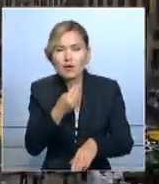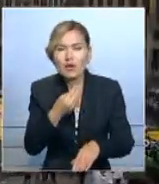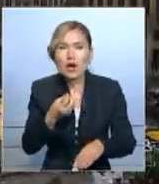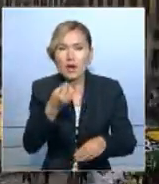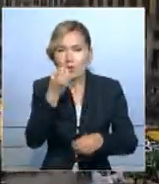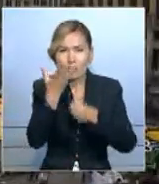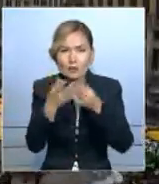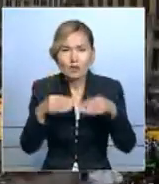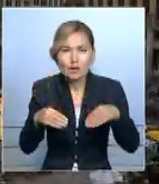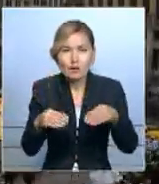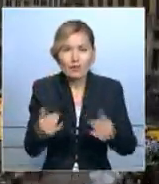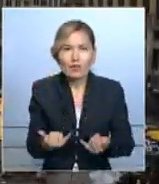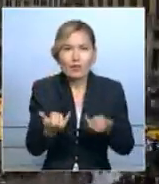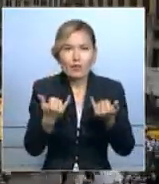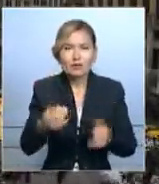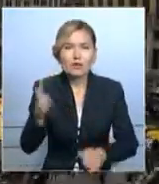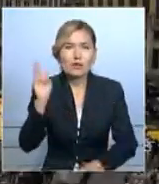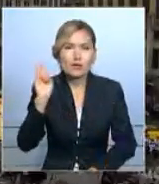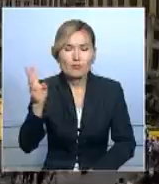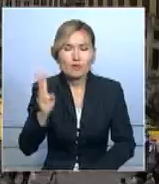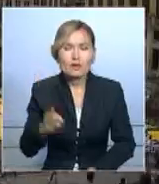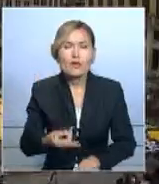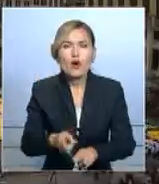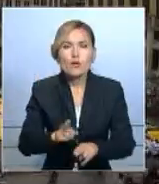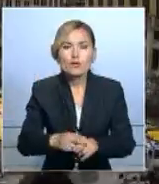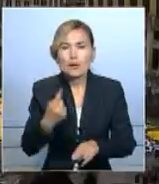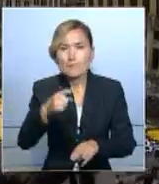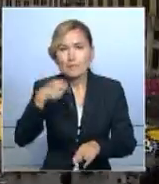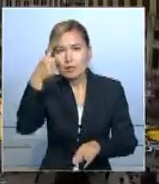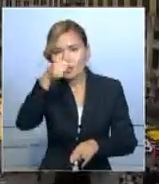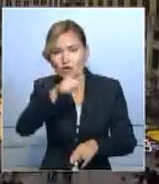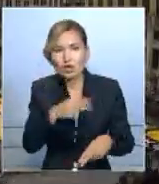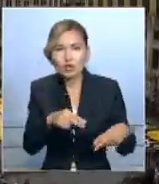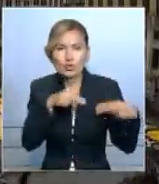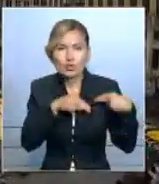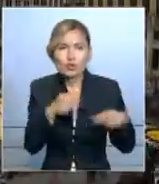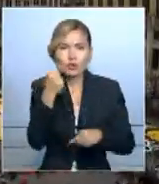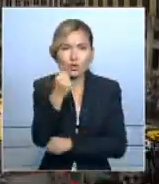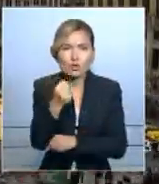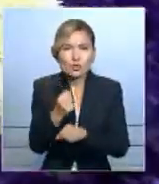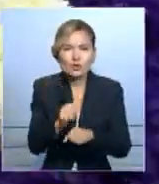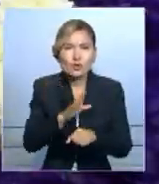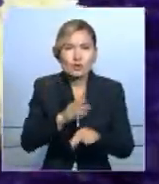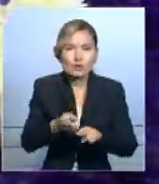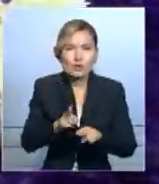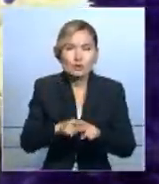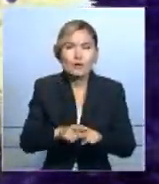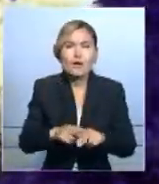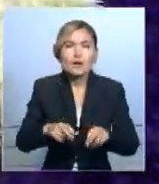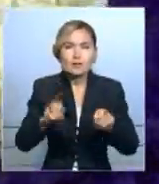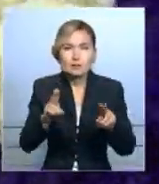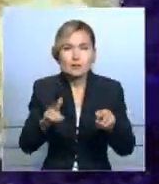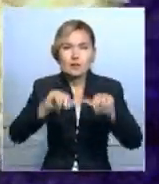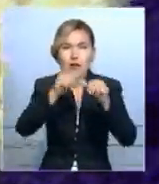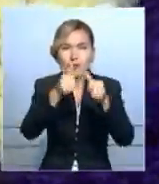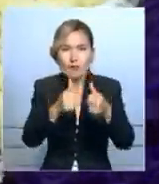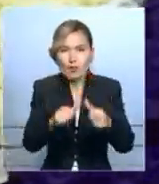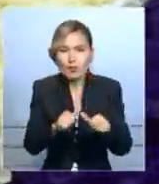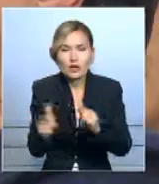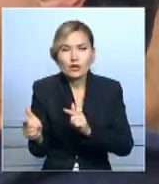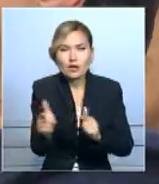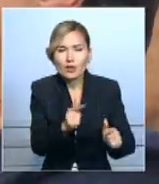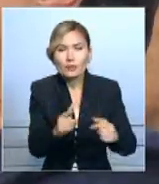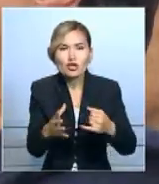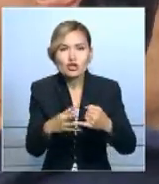зор. Фестивальдің дайындығына шамамен бір жылдай уақыт қажет. Әуелі кілемнің макеті жасалып, гүл отырғызылатын